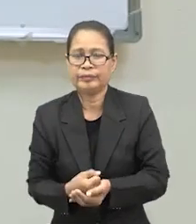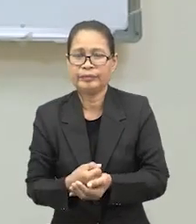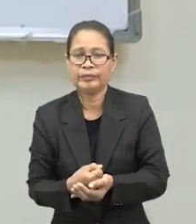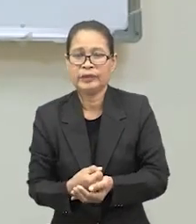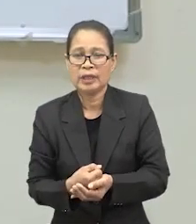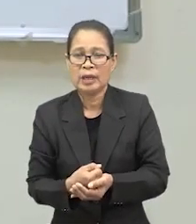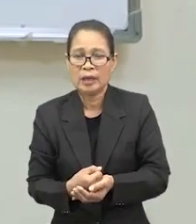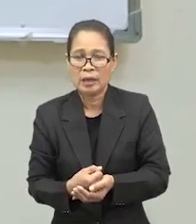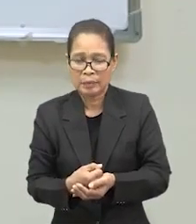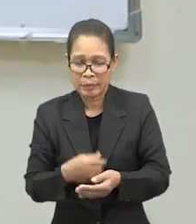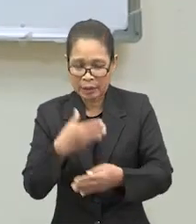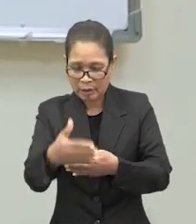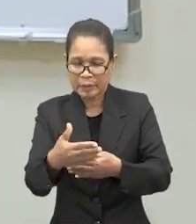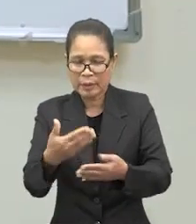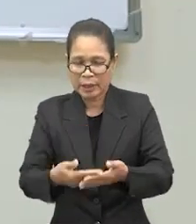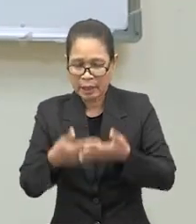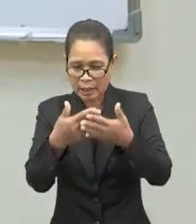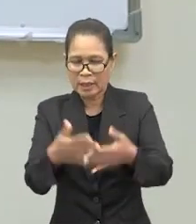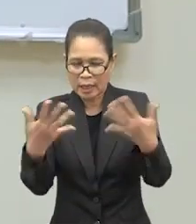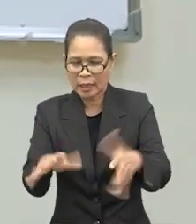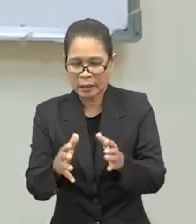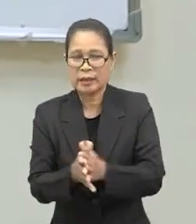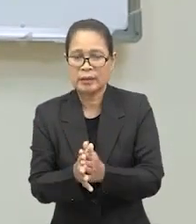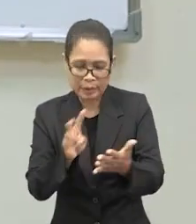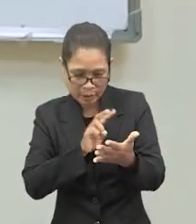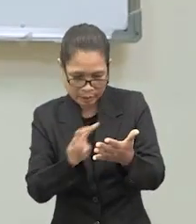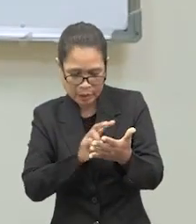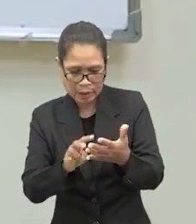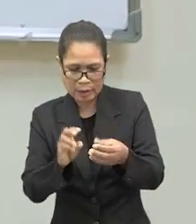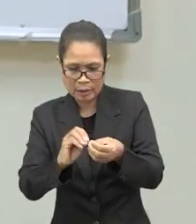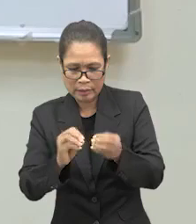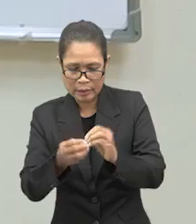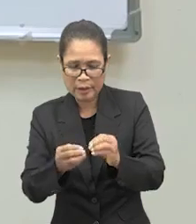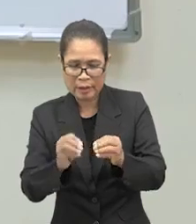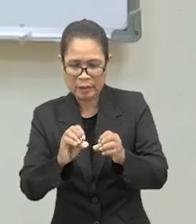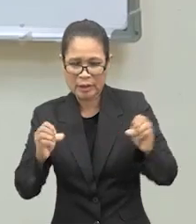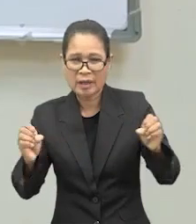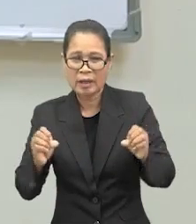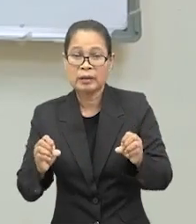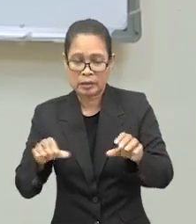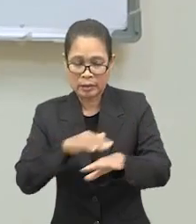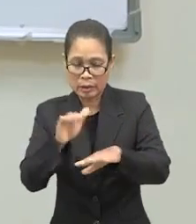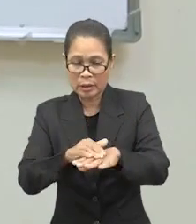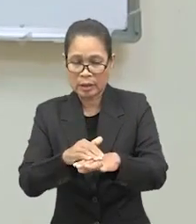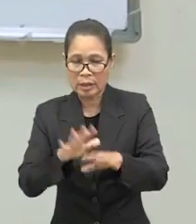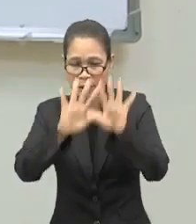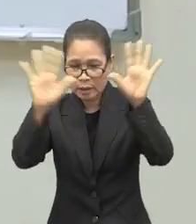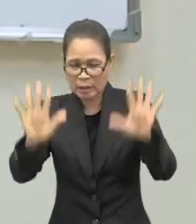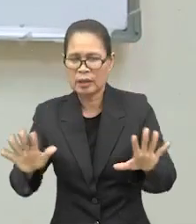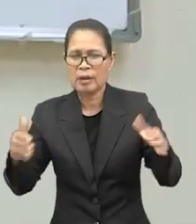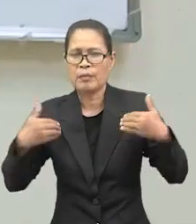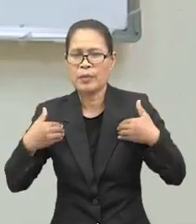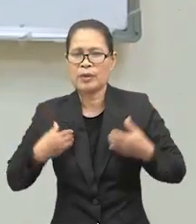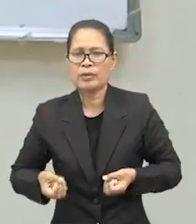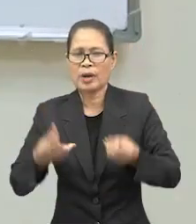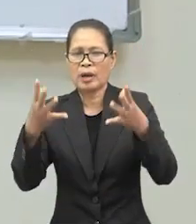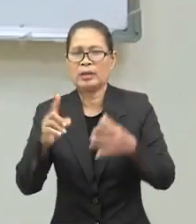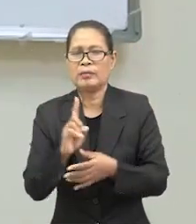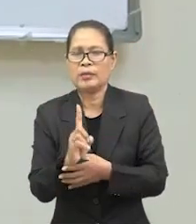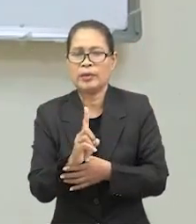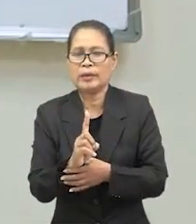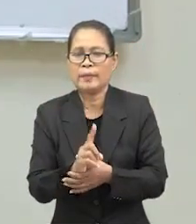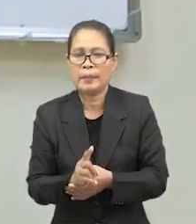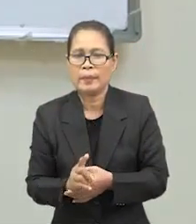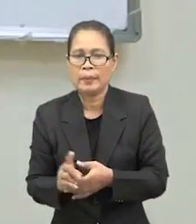xa nhà đỏ chà và tôi bị bằng cách bàn hai con thử bình đất mưa từ lơ là bạc lệ nơi lơ cả khi nó miên trào